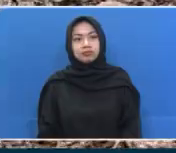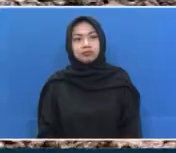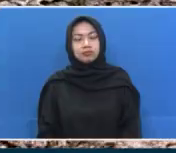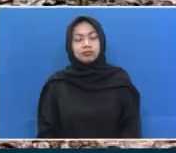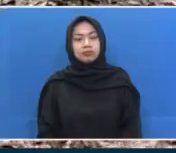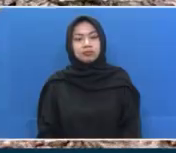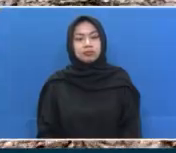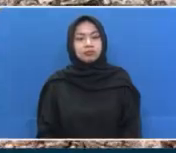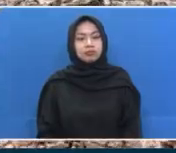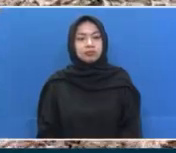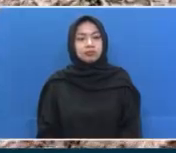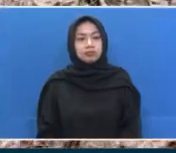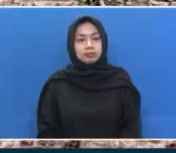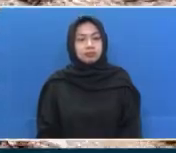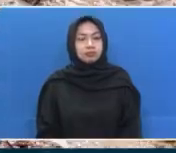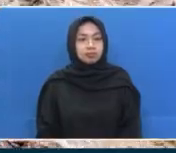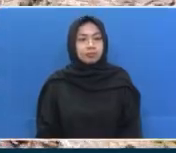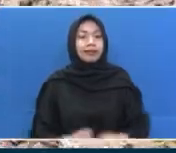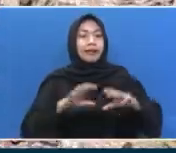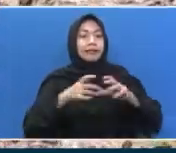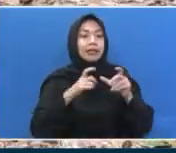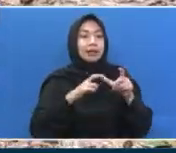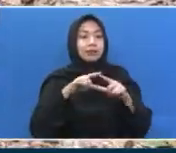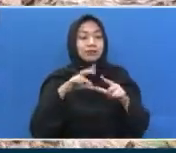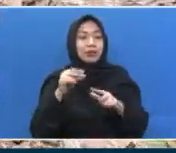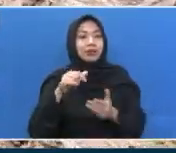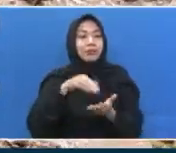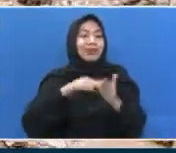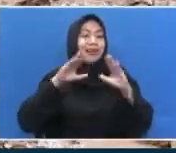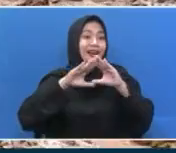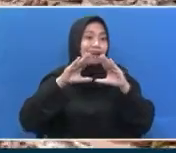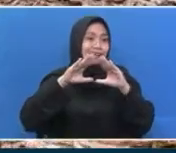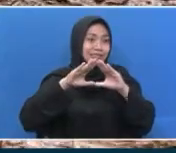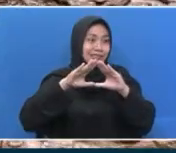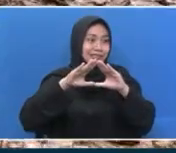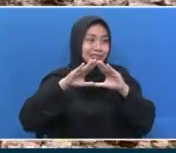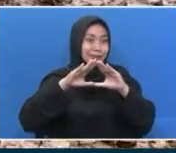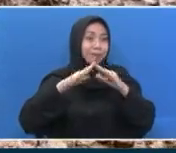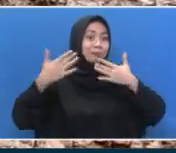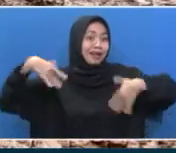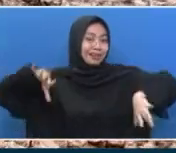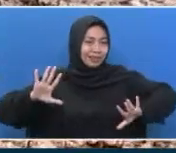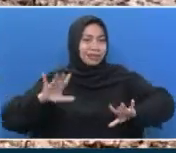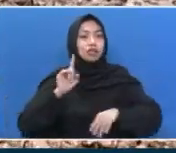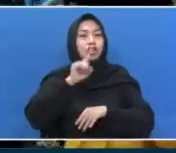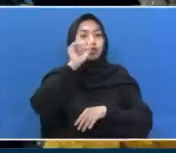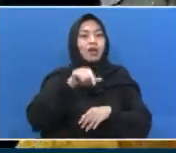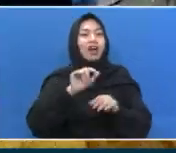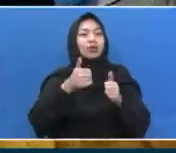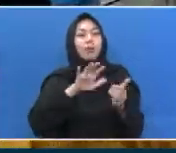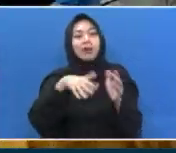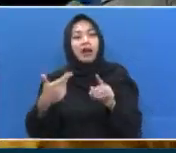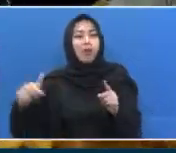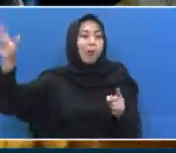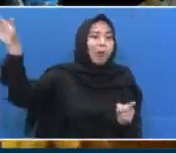masih terkait informasi bencana saudara terbesar satu korban longsor di Karangasem Bali Bukit